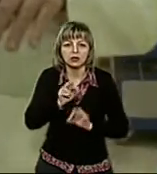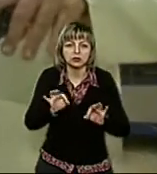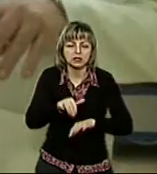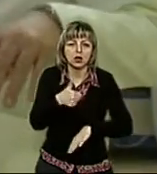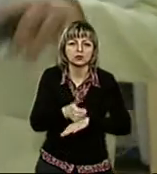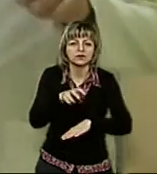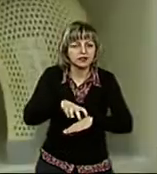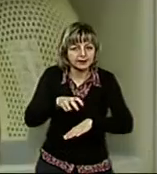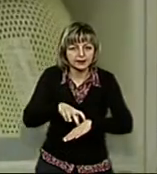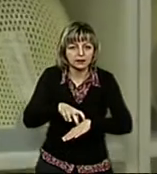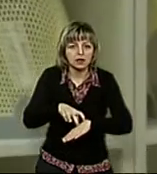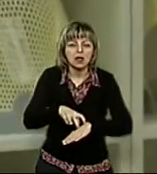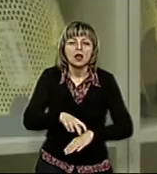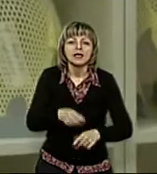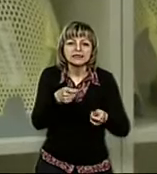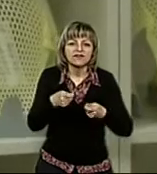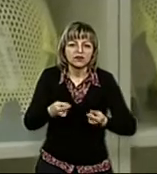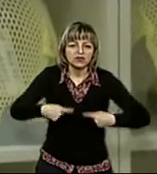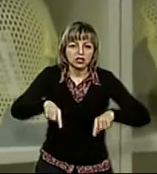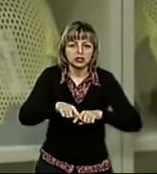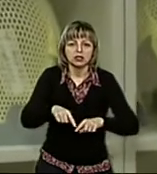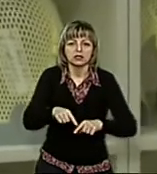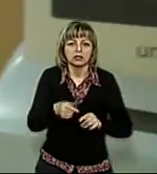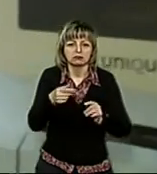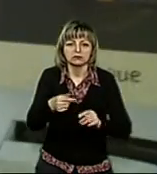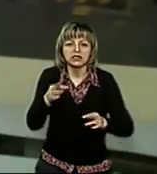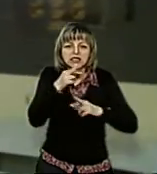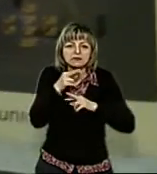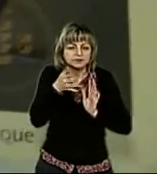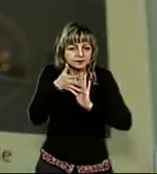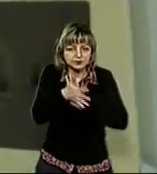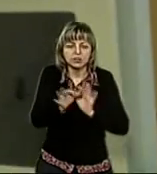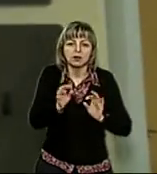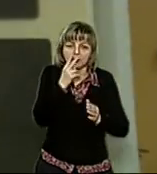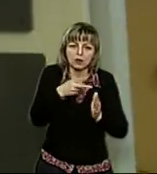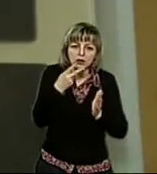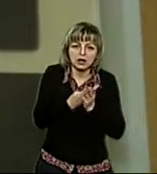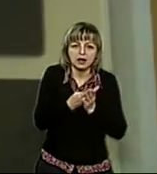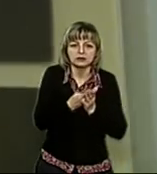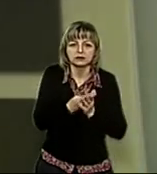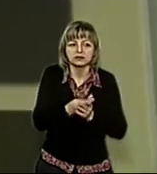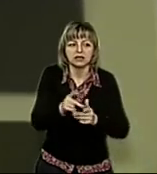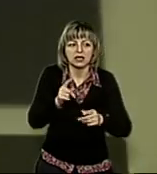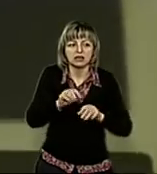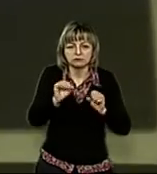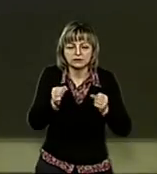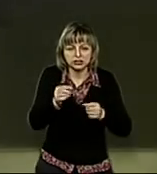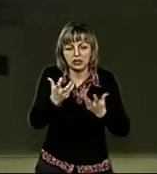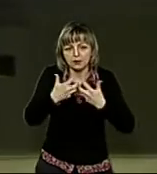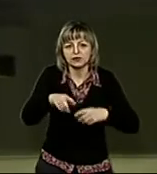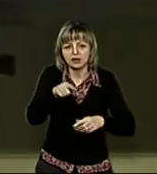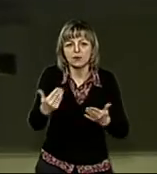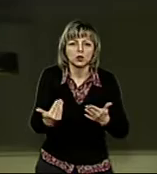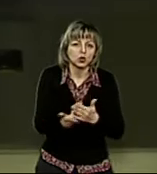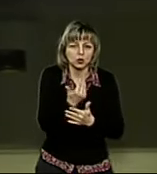лікар медцентру Юрій Малімон. Завідувачка відділення променевої терапії Жанна Старомінська показує лінійний прискорювач. У лікарні